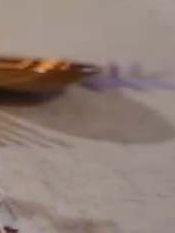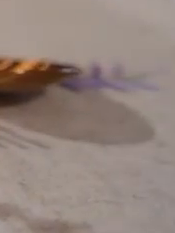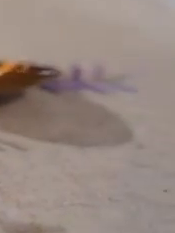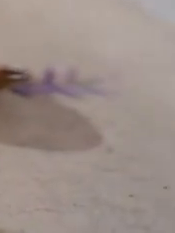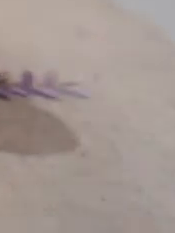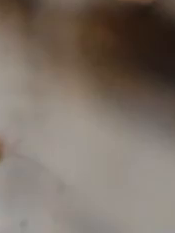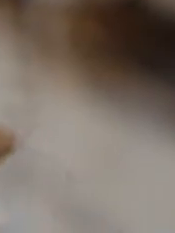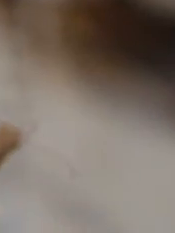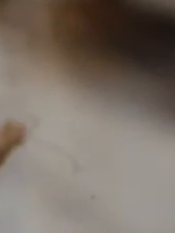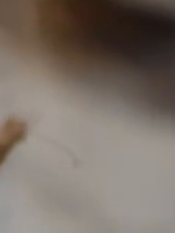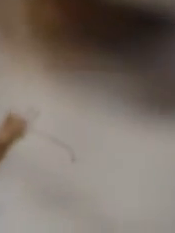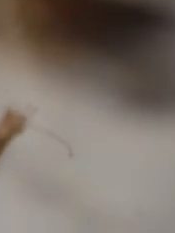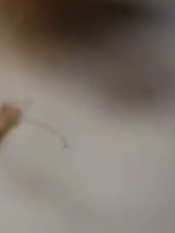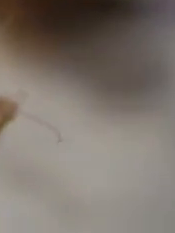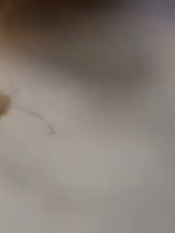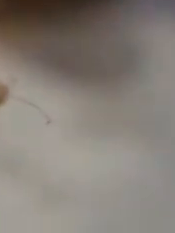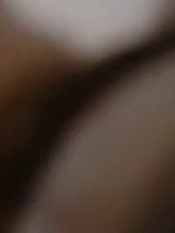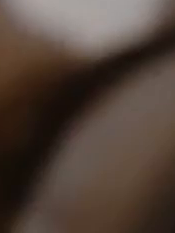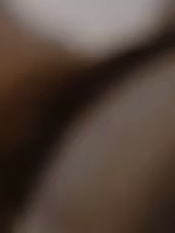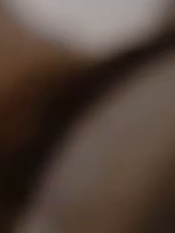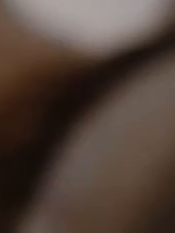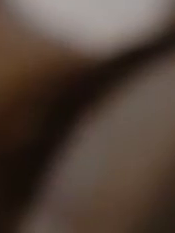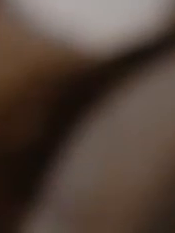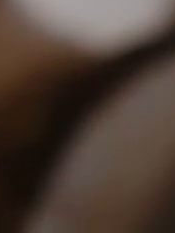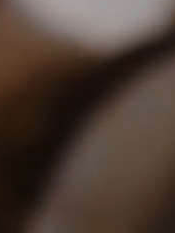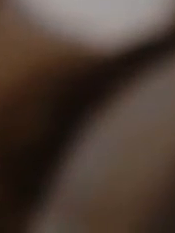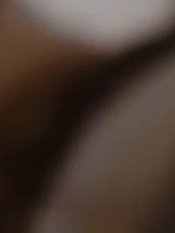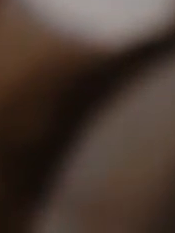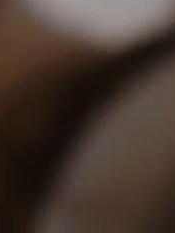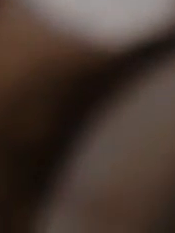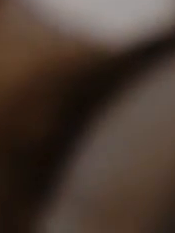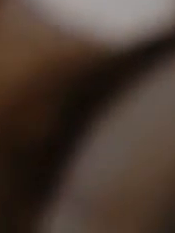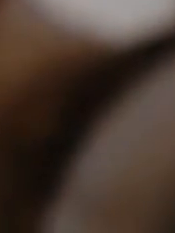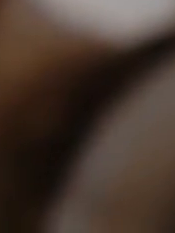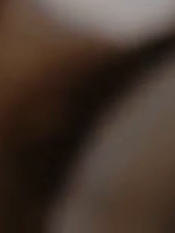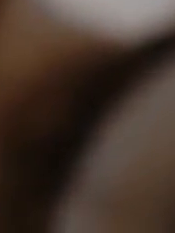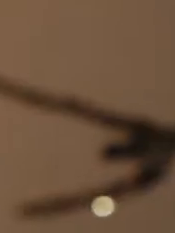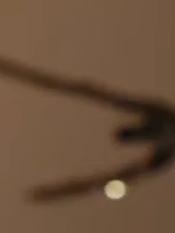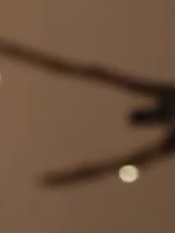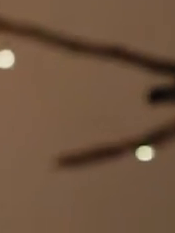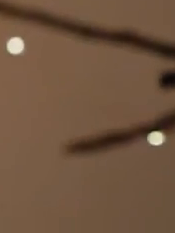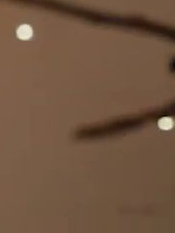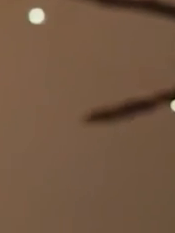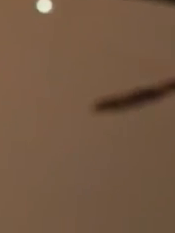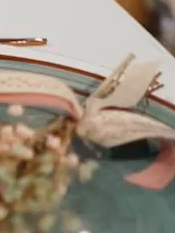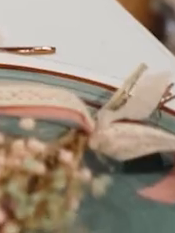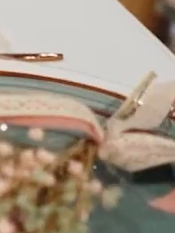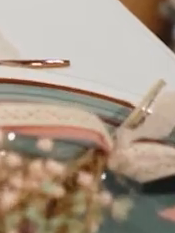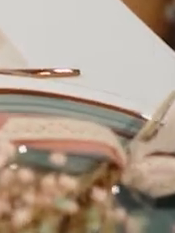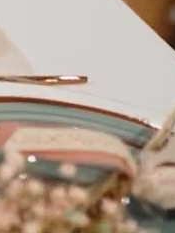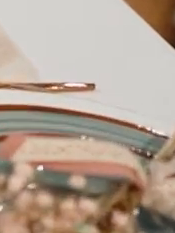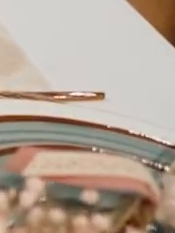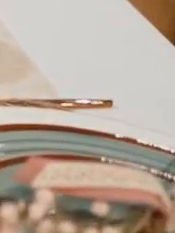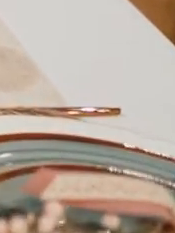de les activitats quotidianes? I si... deixem de guardar les coses boniques per a moments més